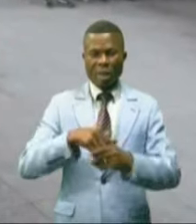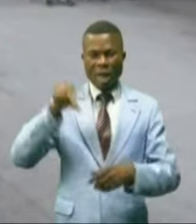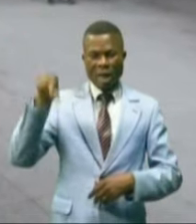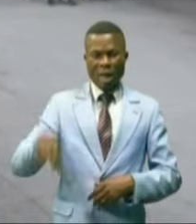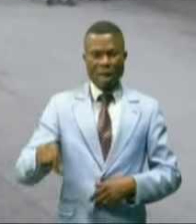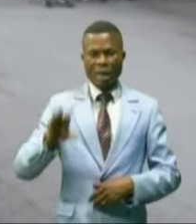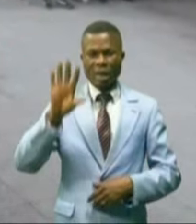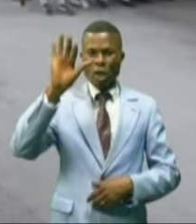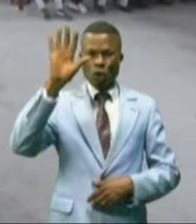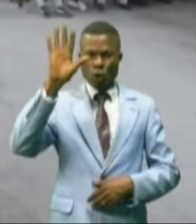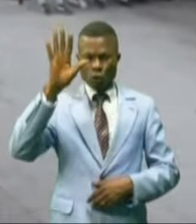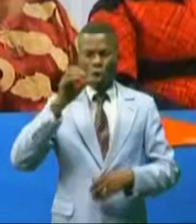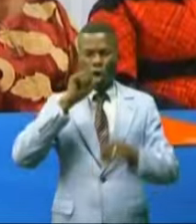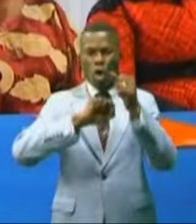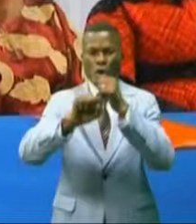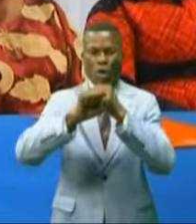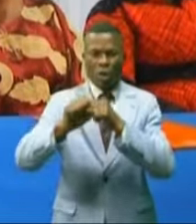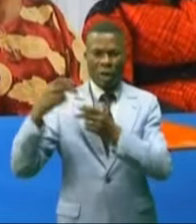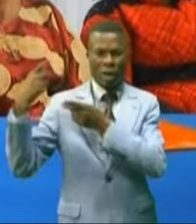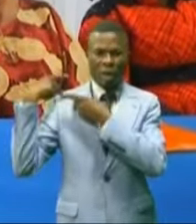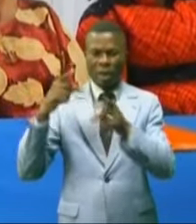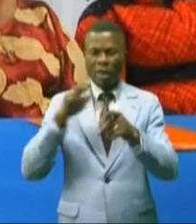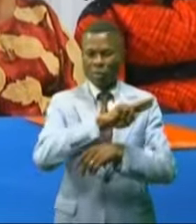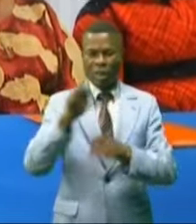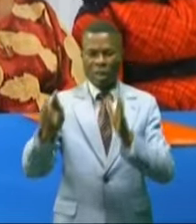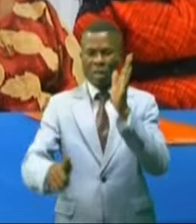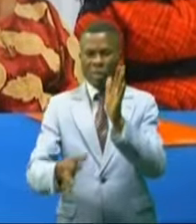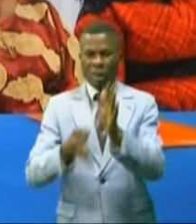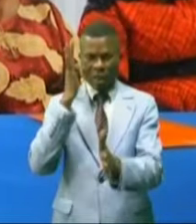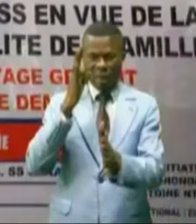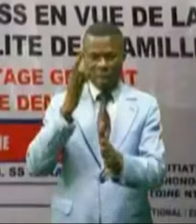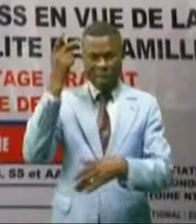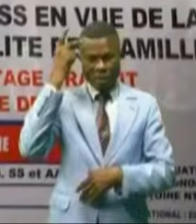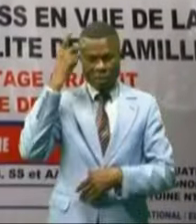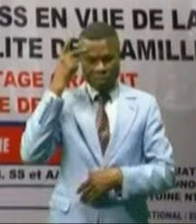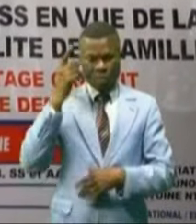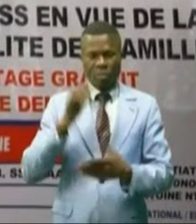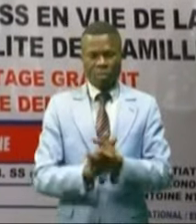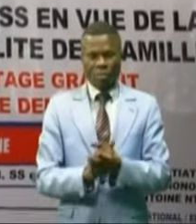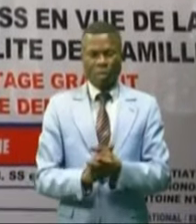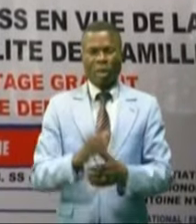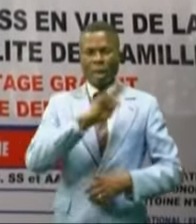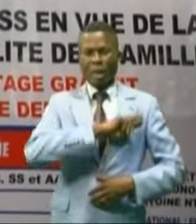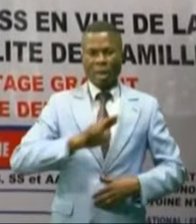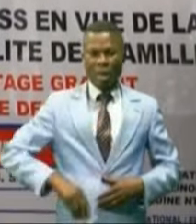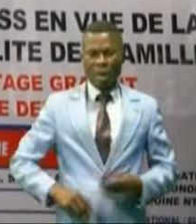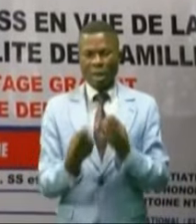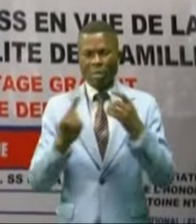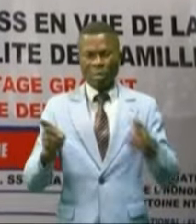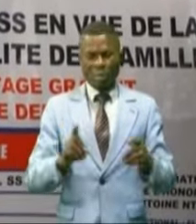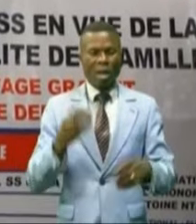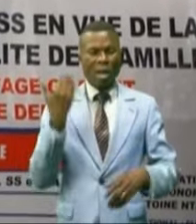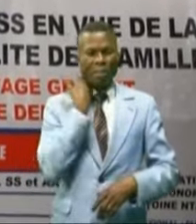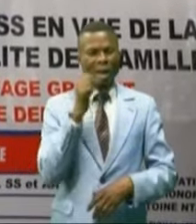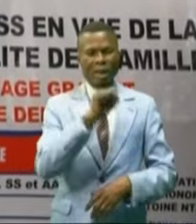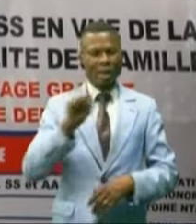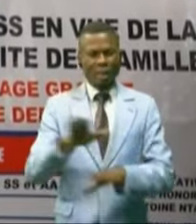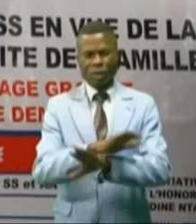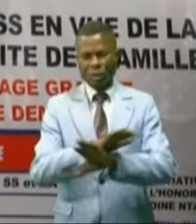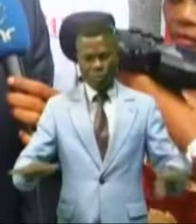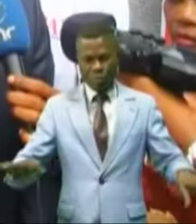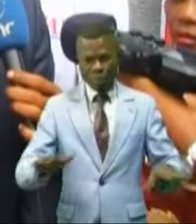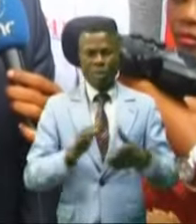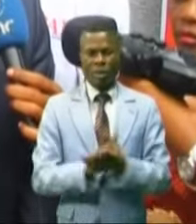de sa campagne initiée depuis 2013 à Kinshasa, baptisée une RDC sans anémie SS. Nous